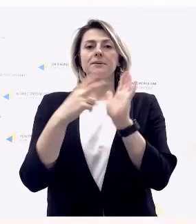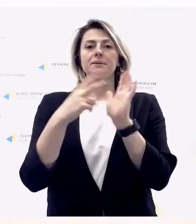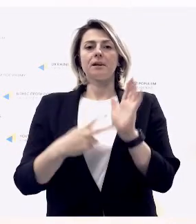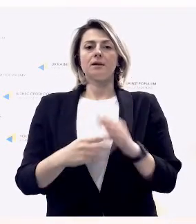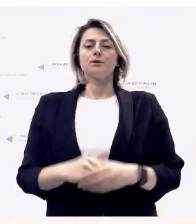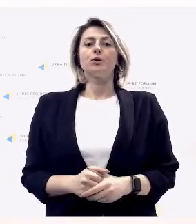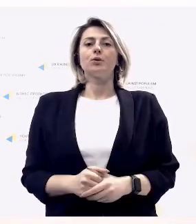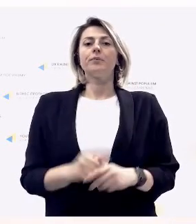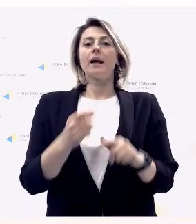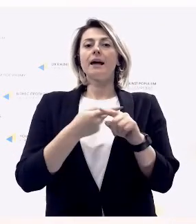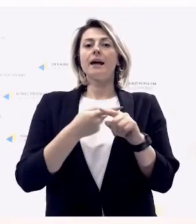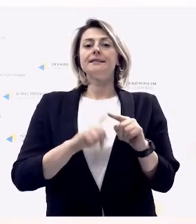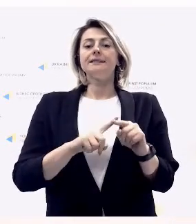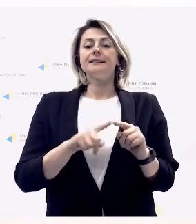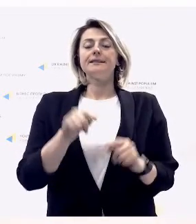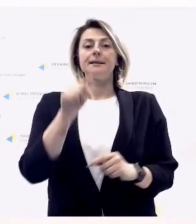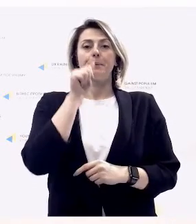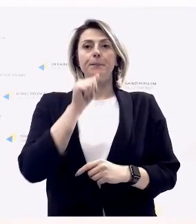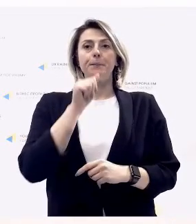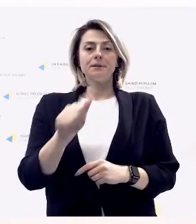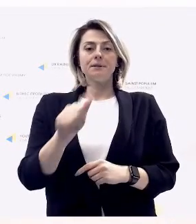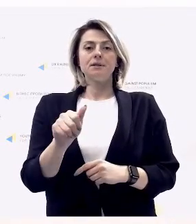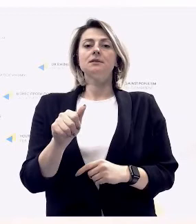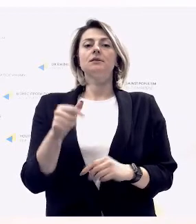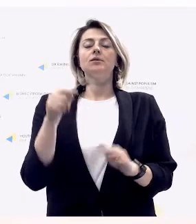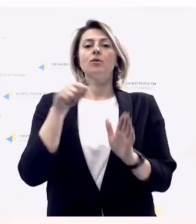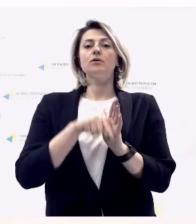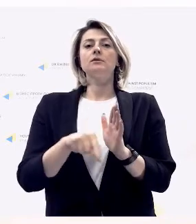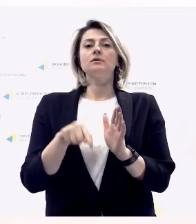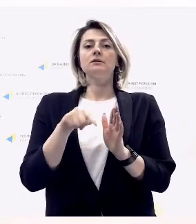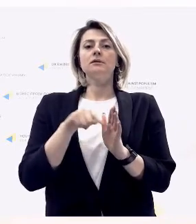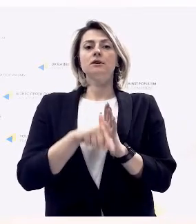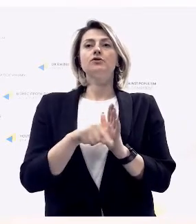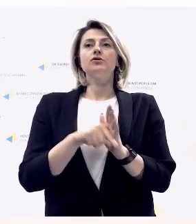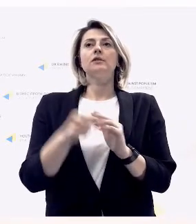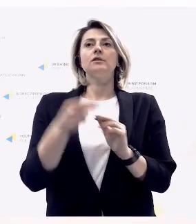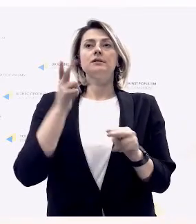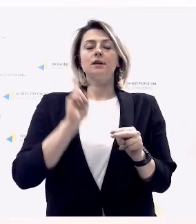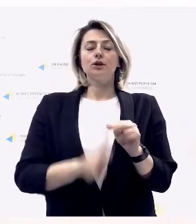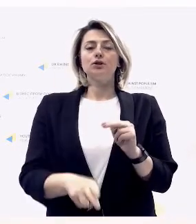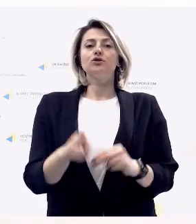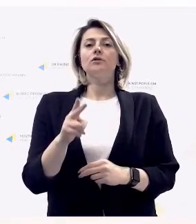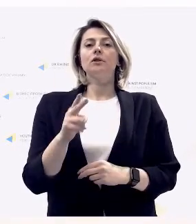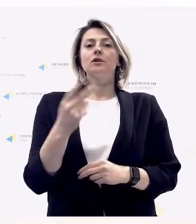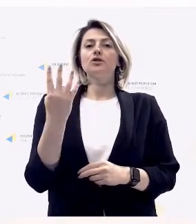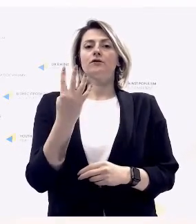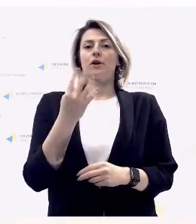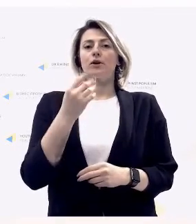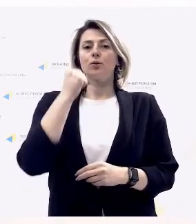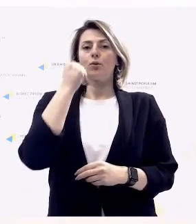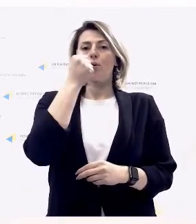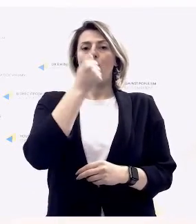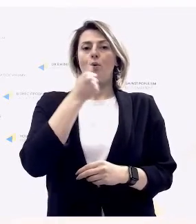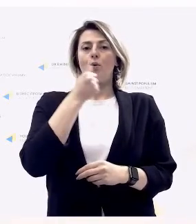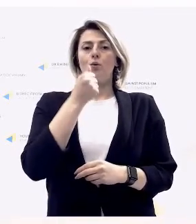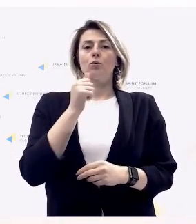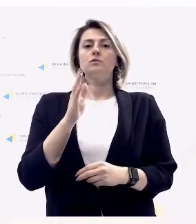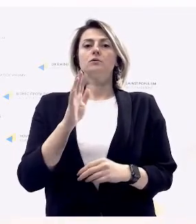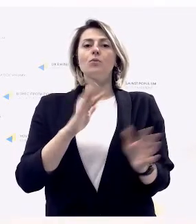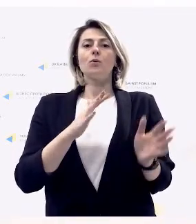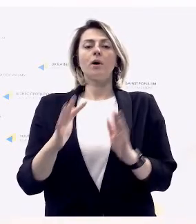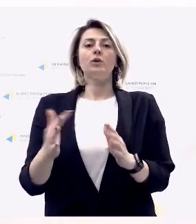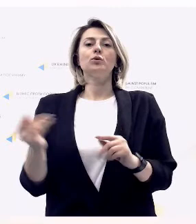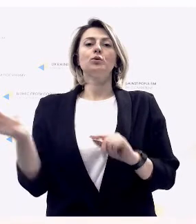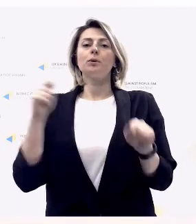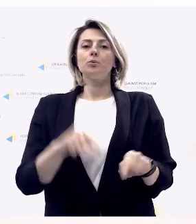15 лютого 2017. Цей місяць ознаменує закінчення 4-го року з моменту прибуття місії